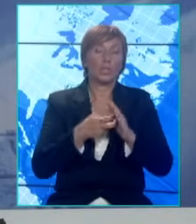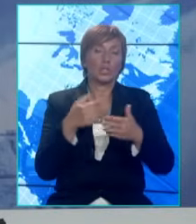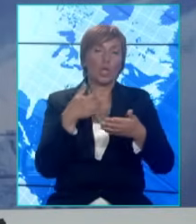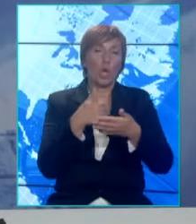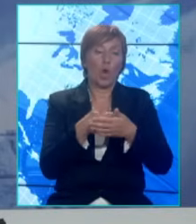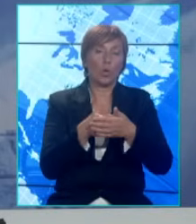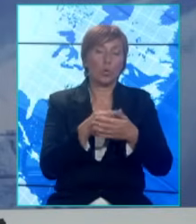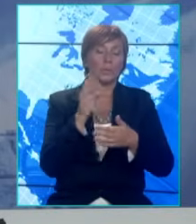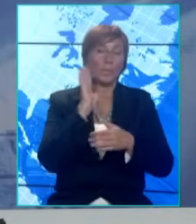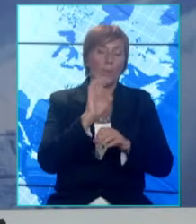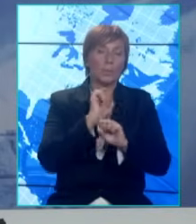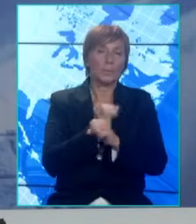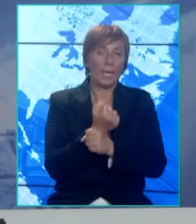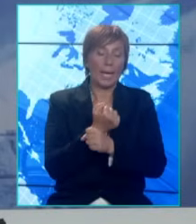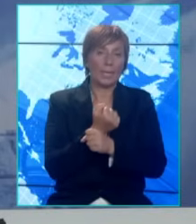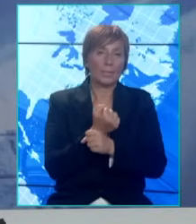Hercegovine, gdje